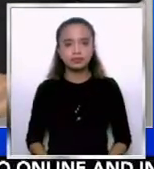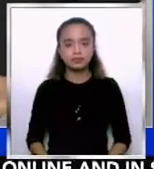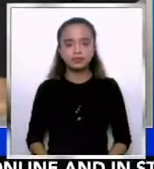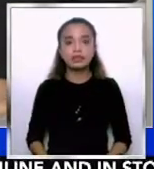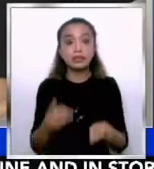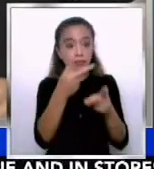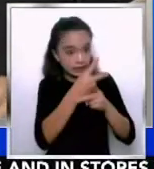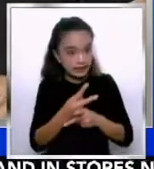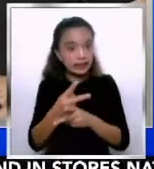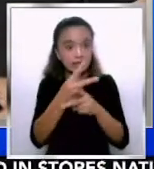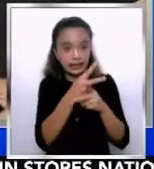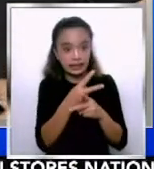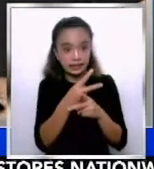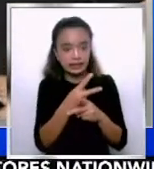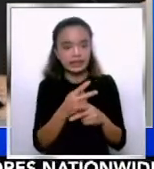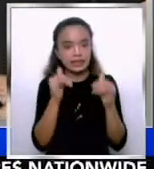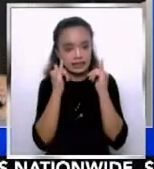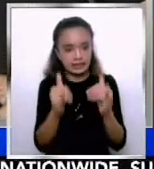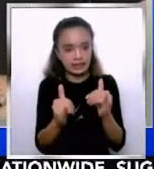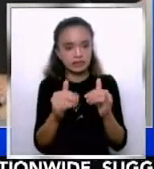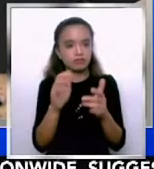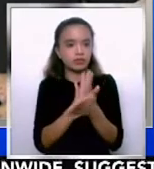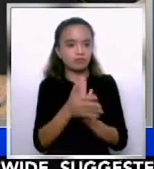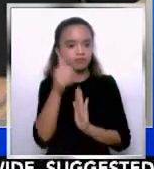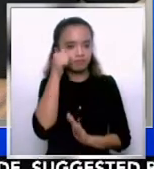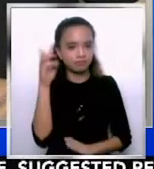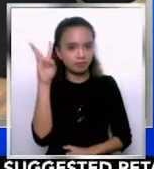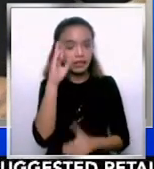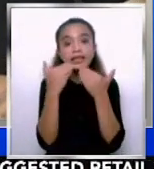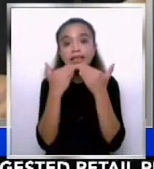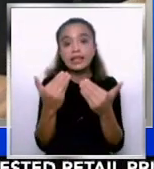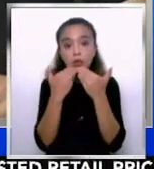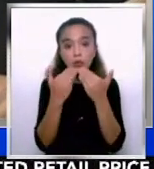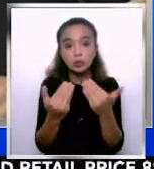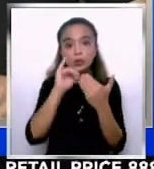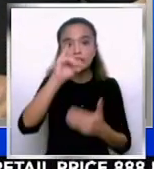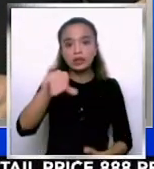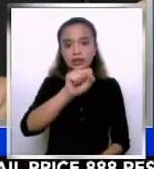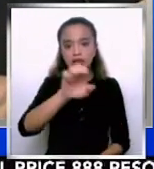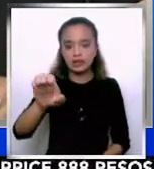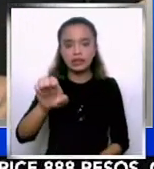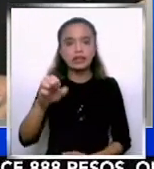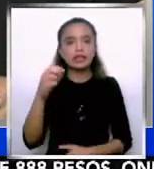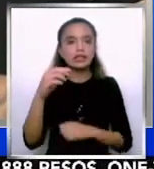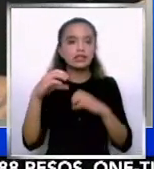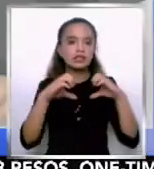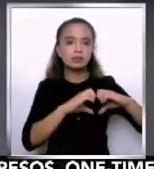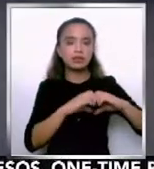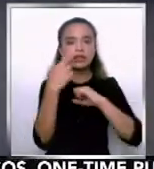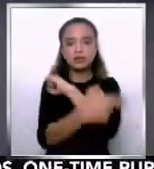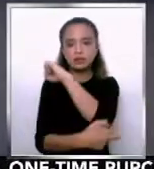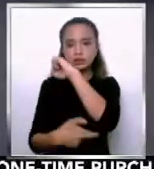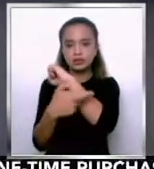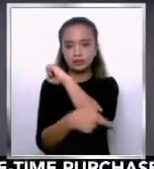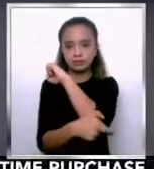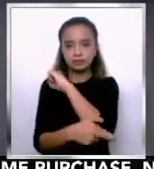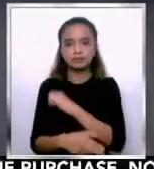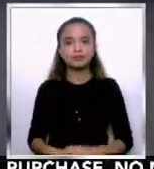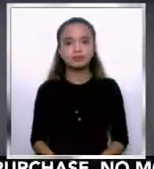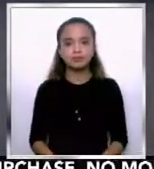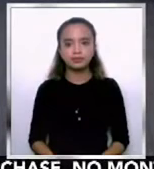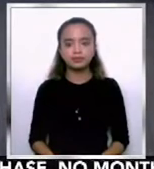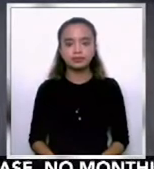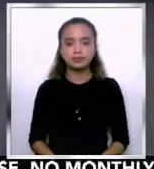at manatiling naka-alerto. Maraming salamat, Jesse Cruzat ng GMA Regional TV, Balitang Bicolandia. Babala